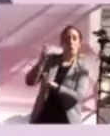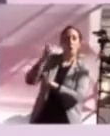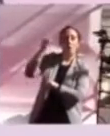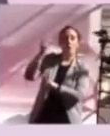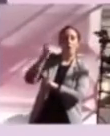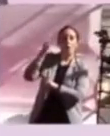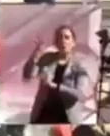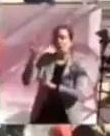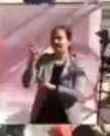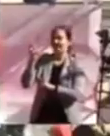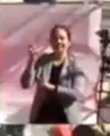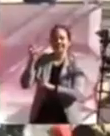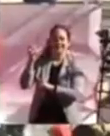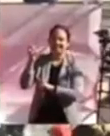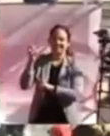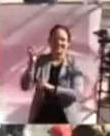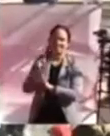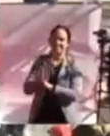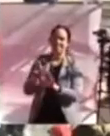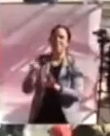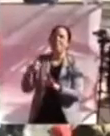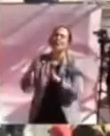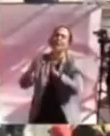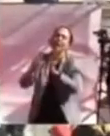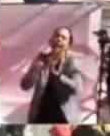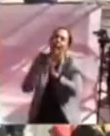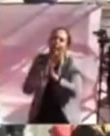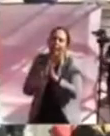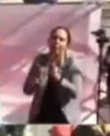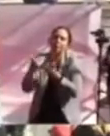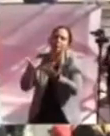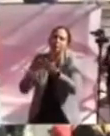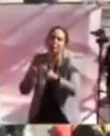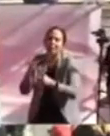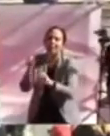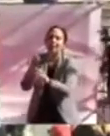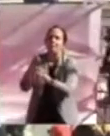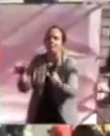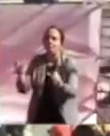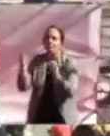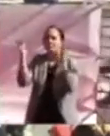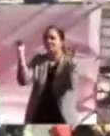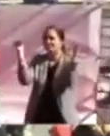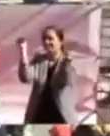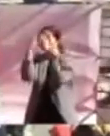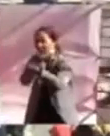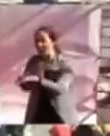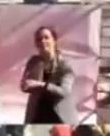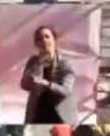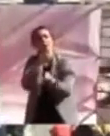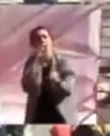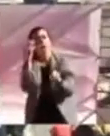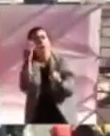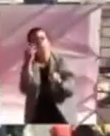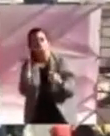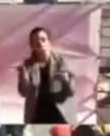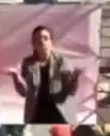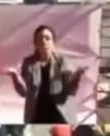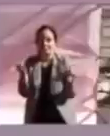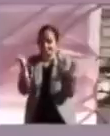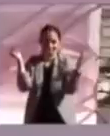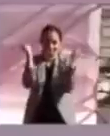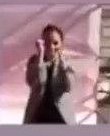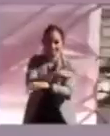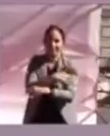sa come dire adesso passa un po il tempo poi si scordano ma vorrei dire che qui è giusto ringraziare non